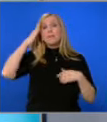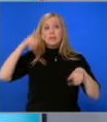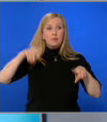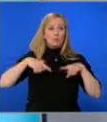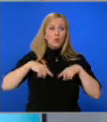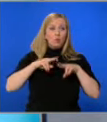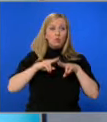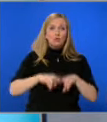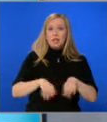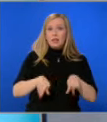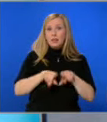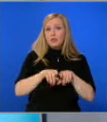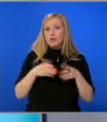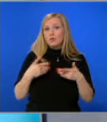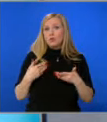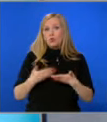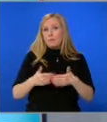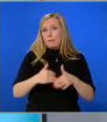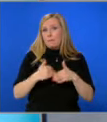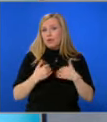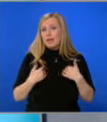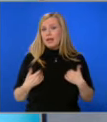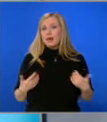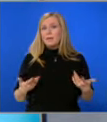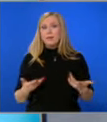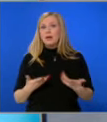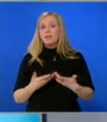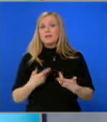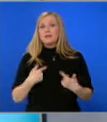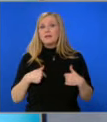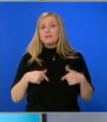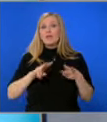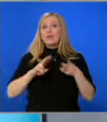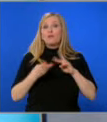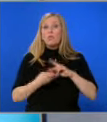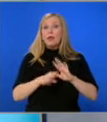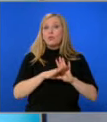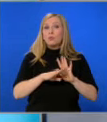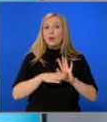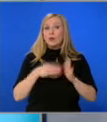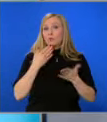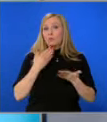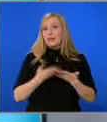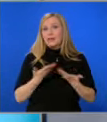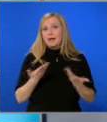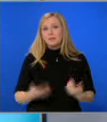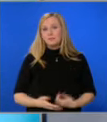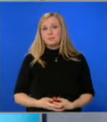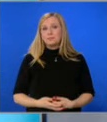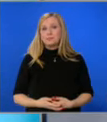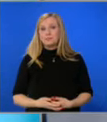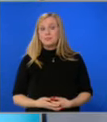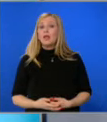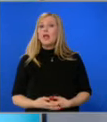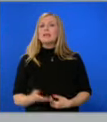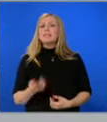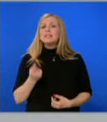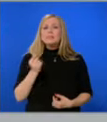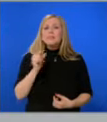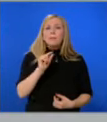правосъдието и ще остана такъв, докато имам подкрепа за реформаторската програма, която предлагам. Само след 3